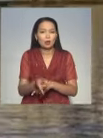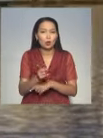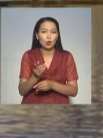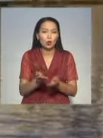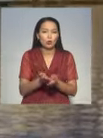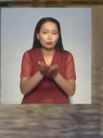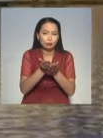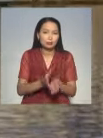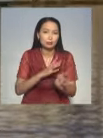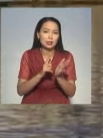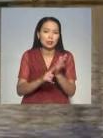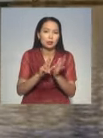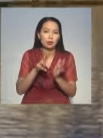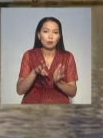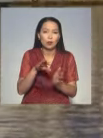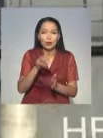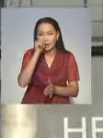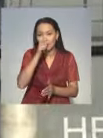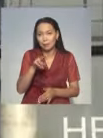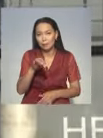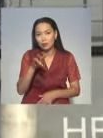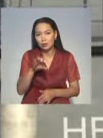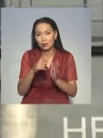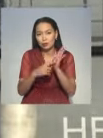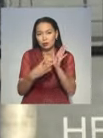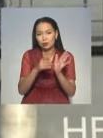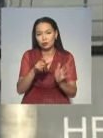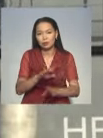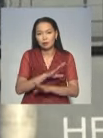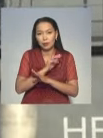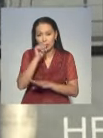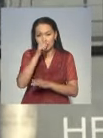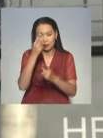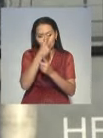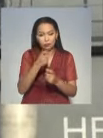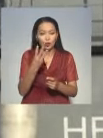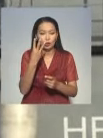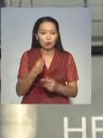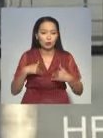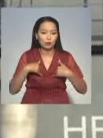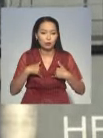километрах от греческого Пилоса. 79 человек погибли. В Греции объявлен 3-дневный траур.